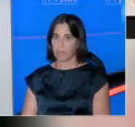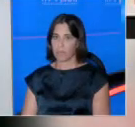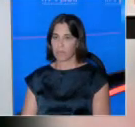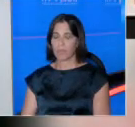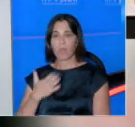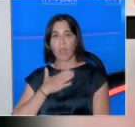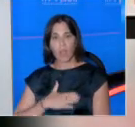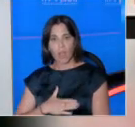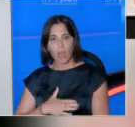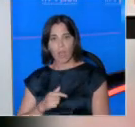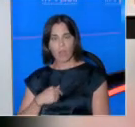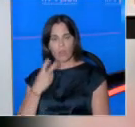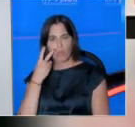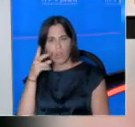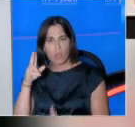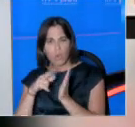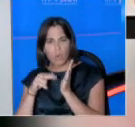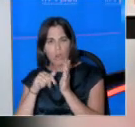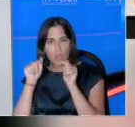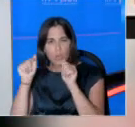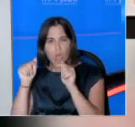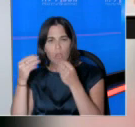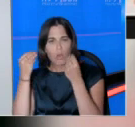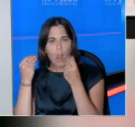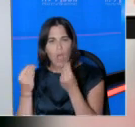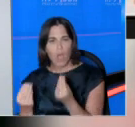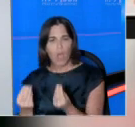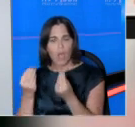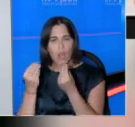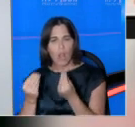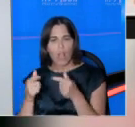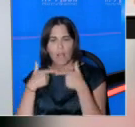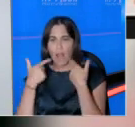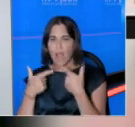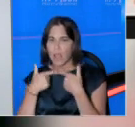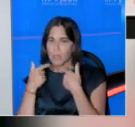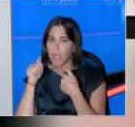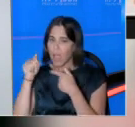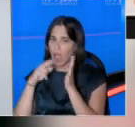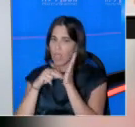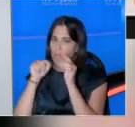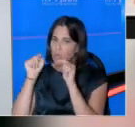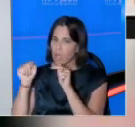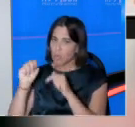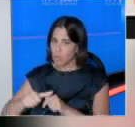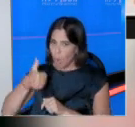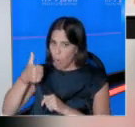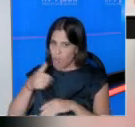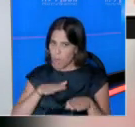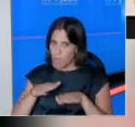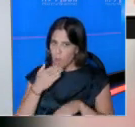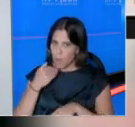אני רוצה לעבור על התמונה הזו לאט לאט ולהסביר. זו תמונה של ראש ממשלת